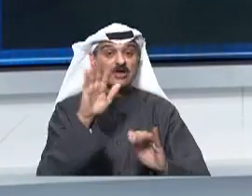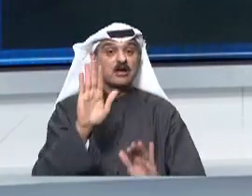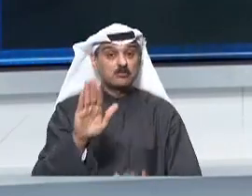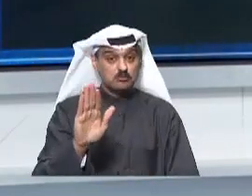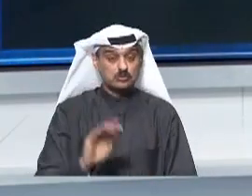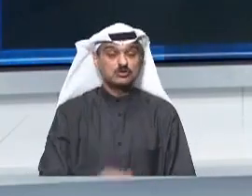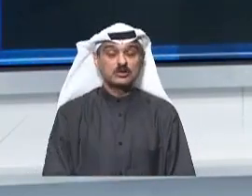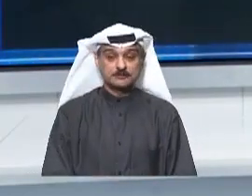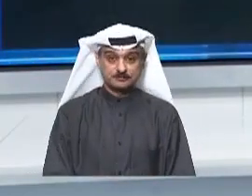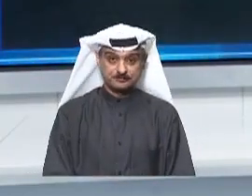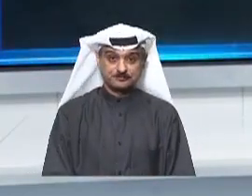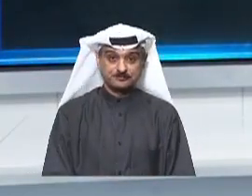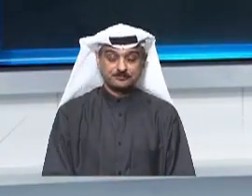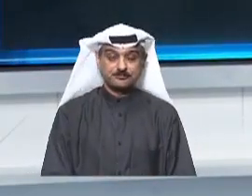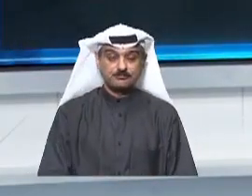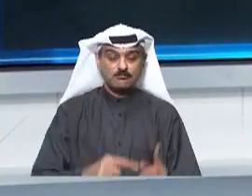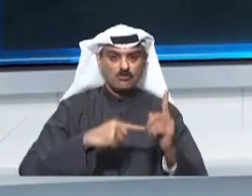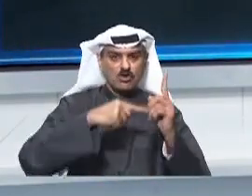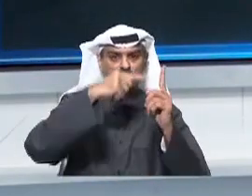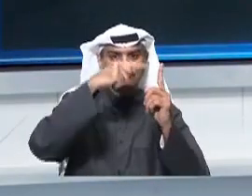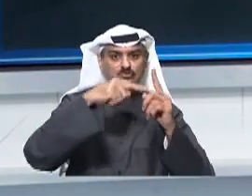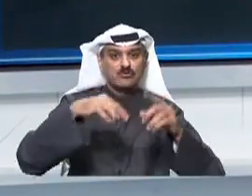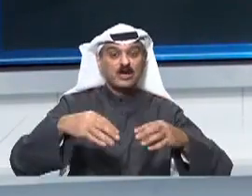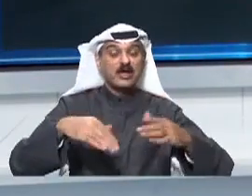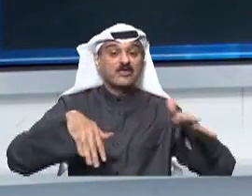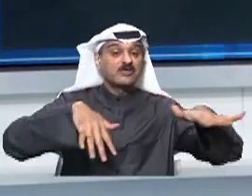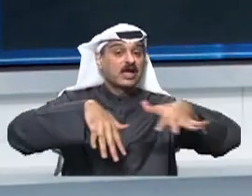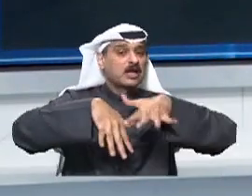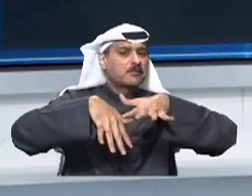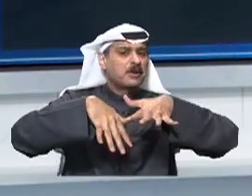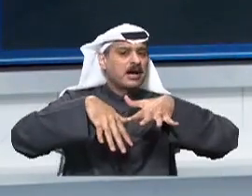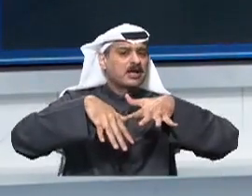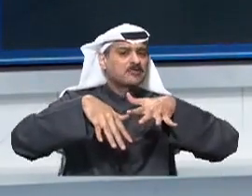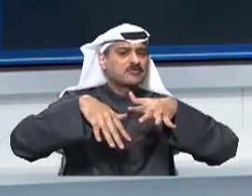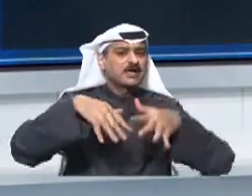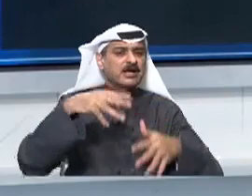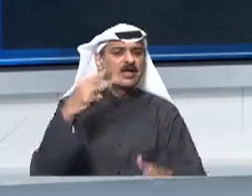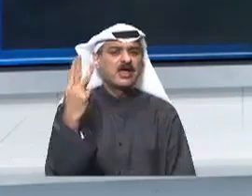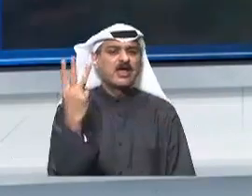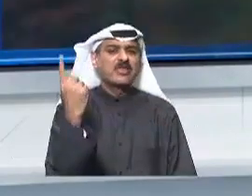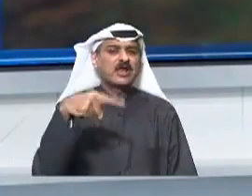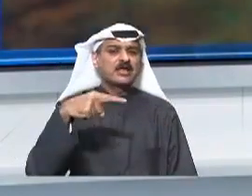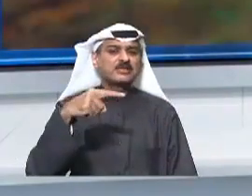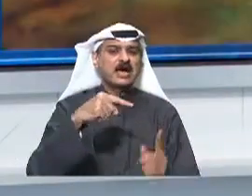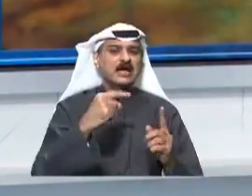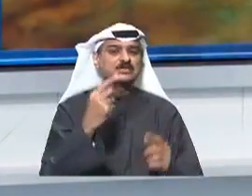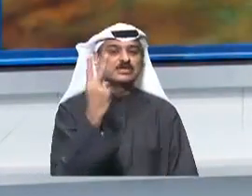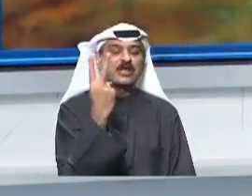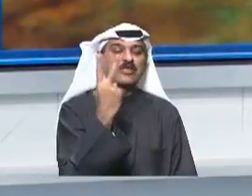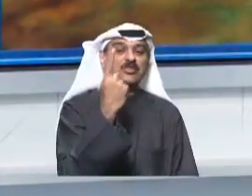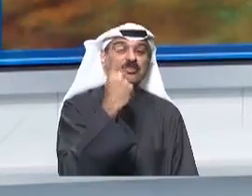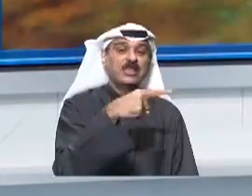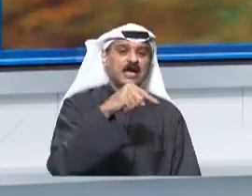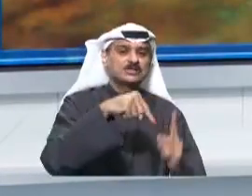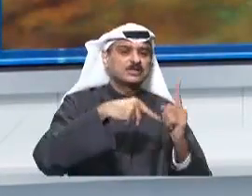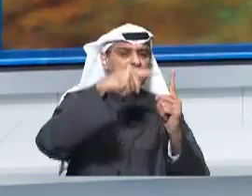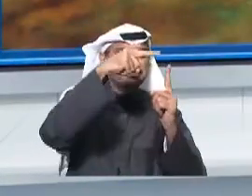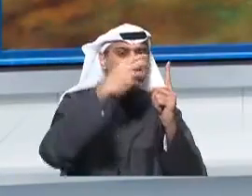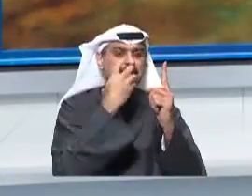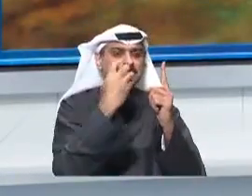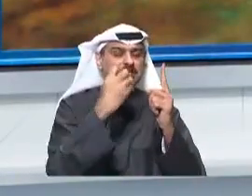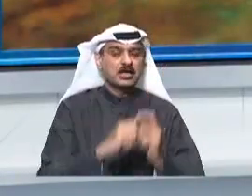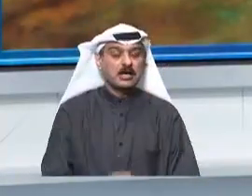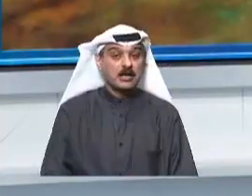14 إلى 13 درجة مئوية على المناطق الساحلية والجزر. وتستمر أيضا معنا الرياح الشمالية والشمالية الغربية